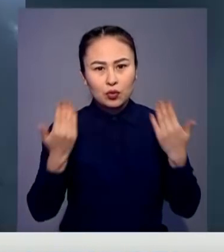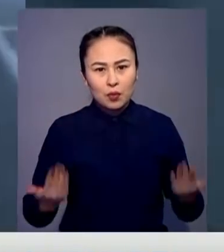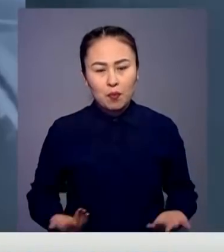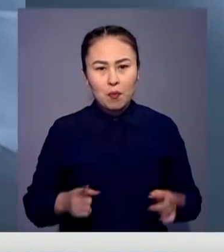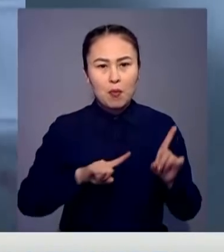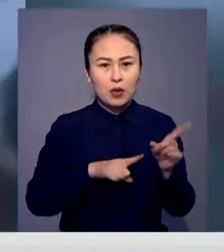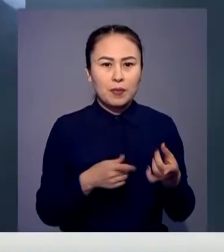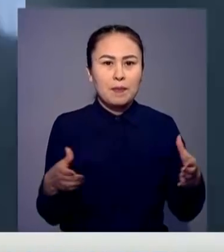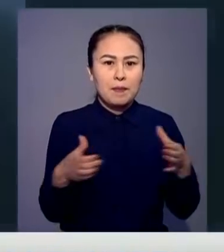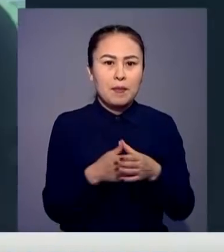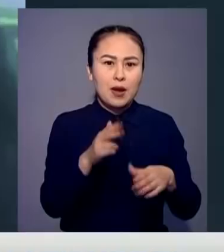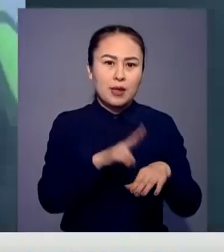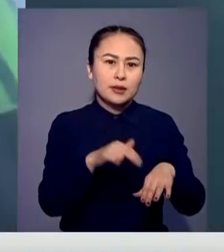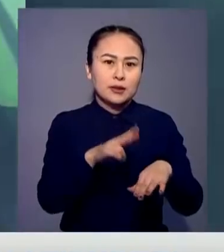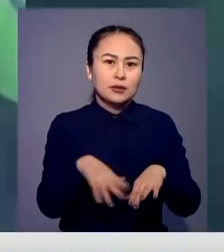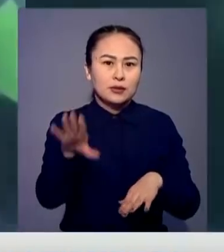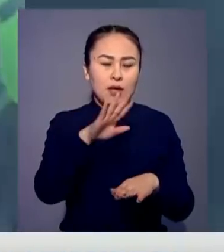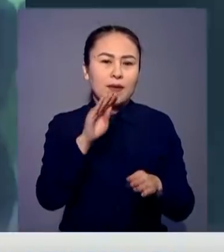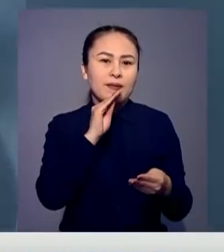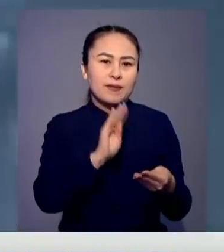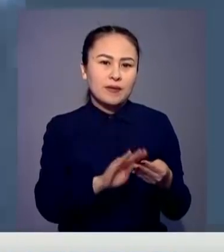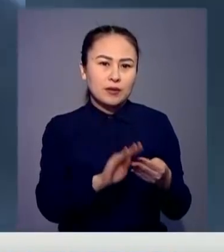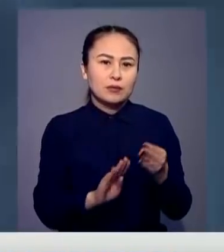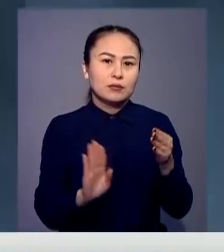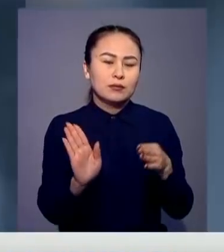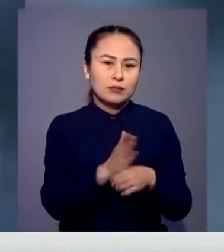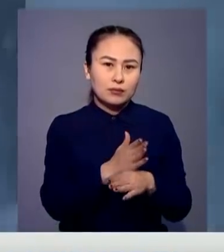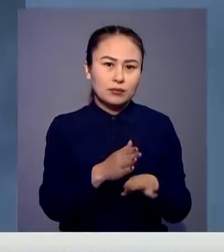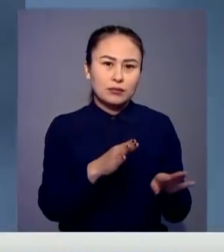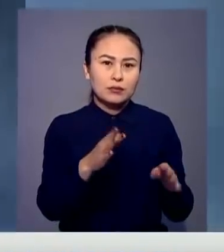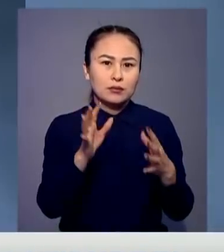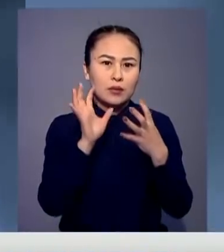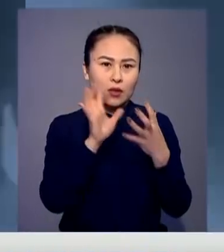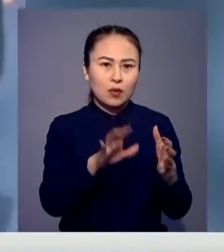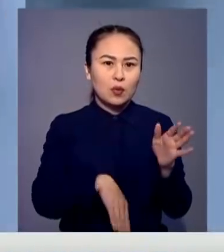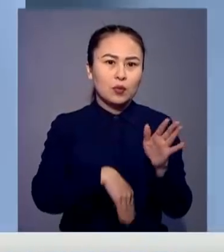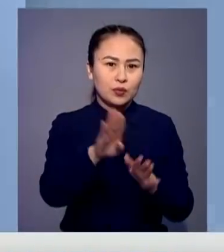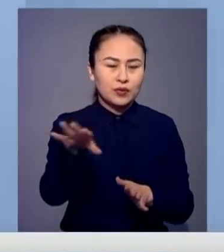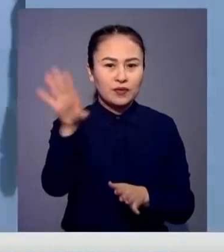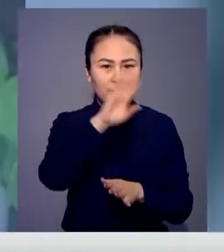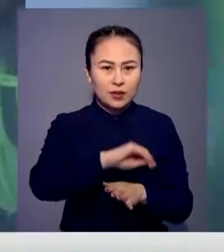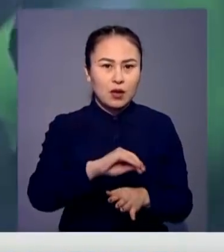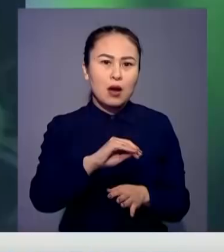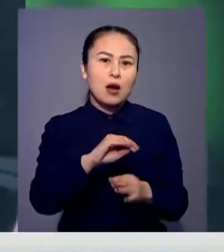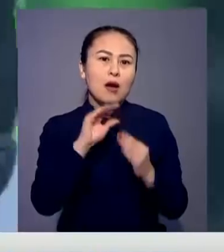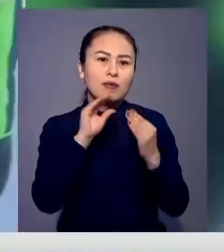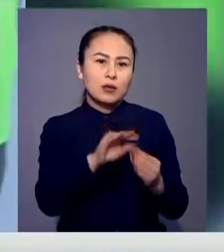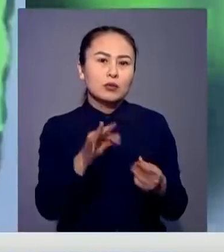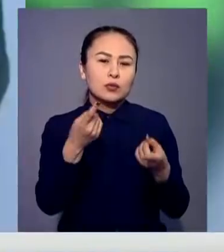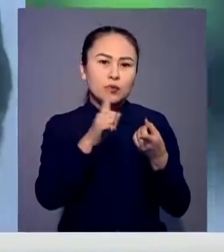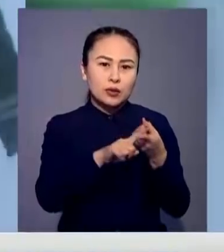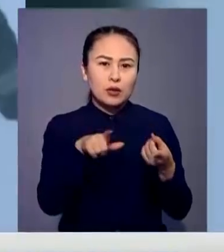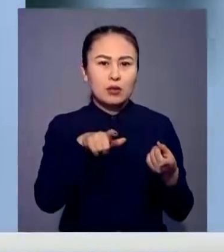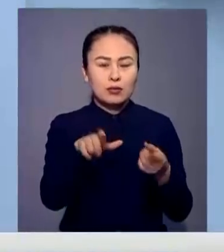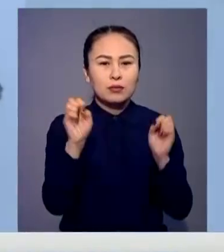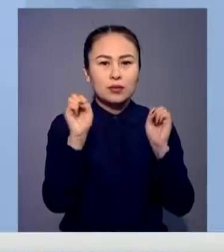талаптарын сақтауға, жеке көліктермен емес қоғамдық көлікпен жүруге шақырады. Сондай-ақ автокөліктерін жол бойында қалдырмауды, қар